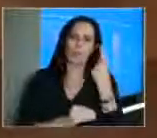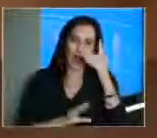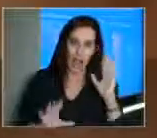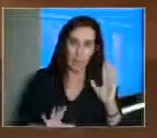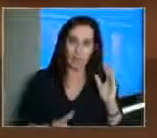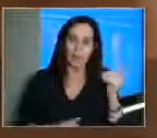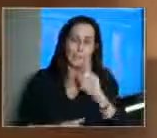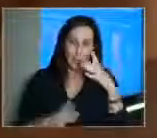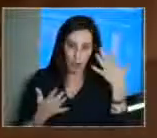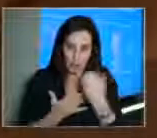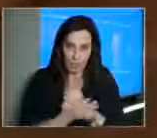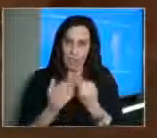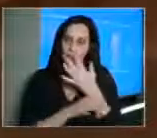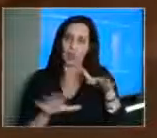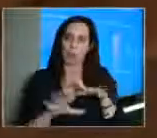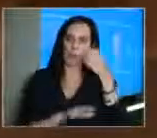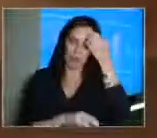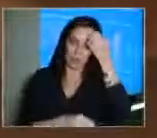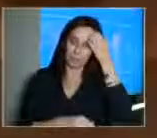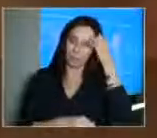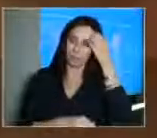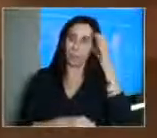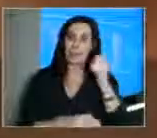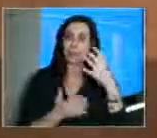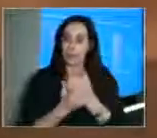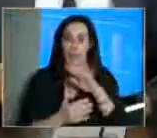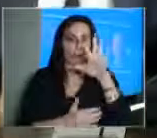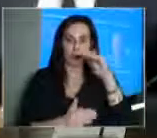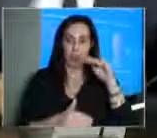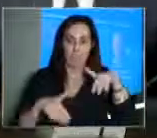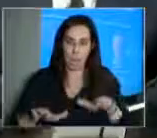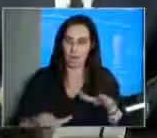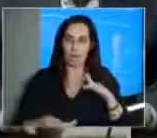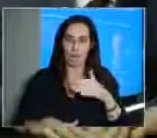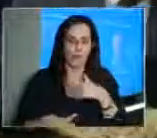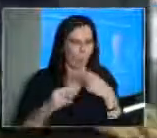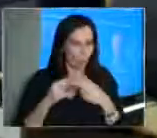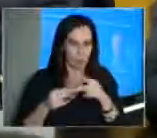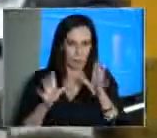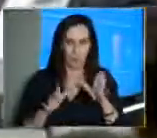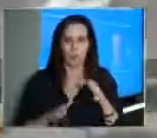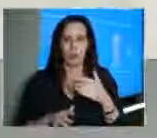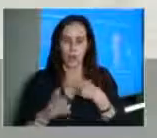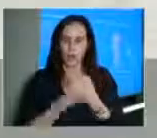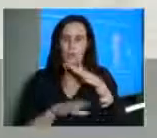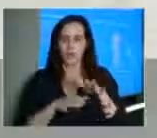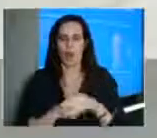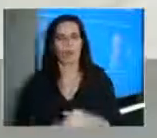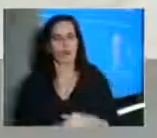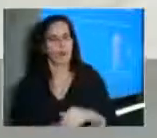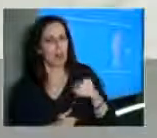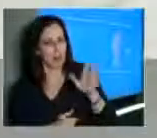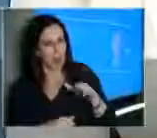אחד, מי שינצח יקים את הממשלה. אם ננצח בהפרש של 5 מנדטים, ואנחנו מטר מזה, אנחנו נקים את הממשלה. אתה